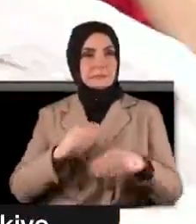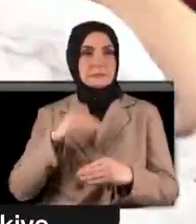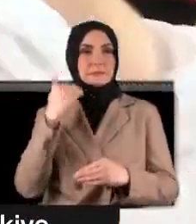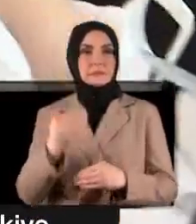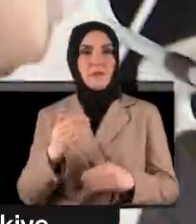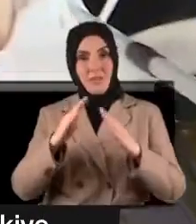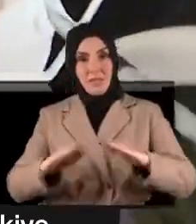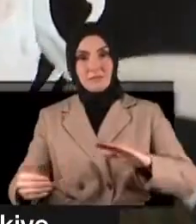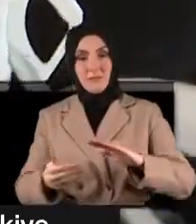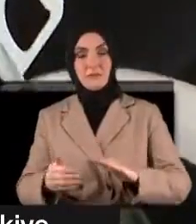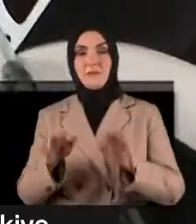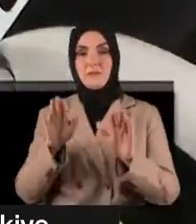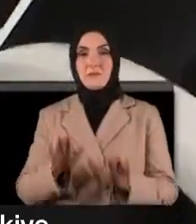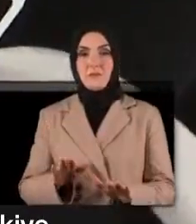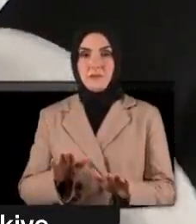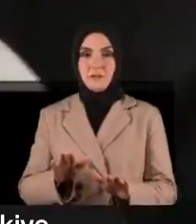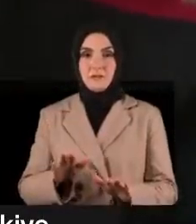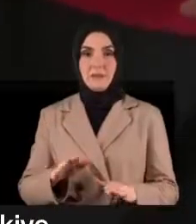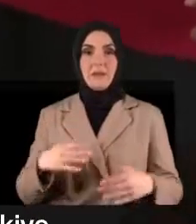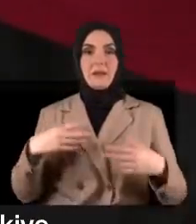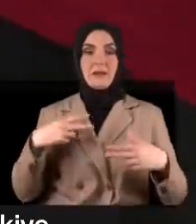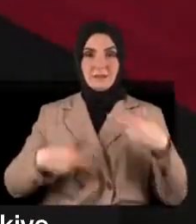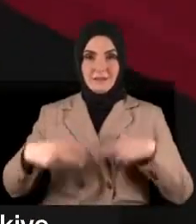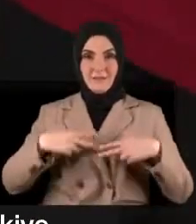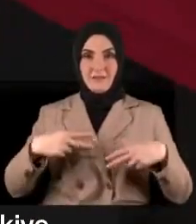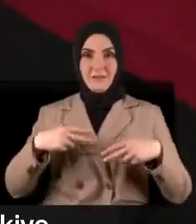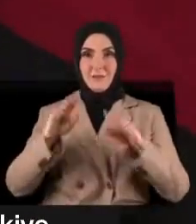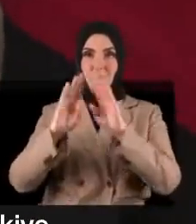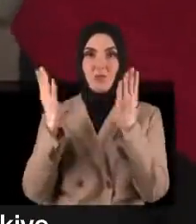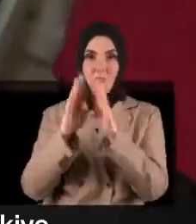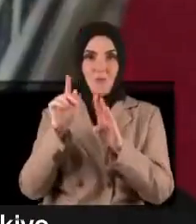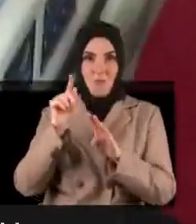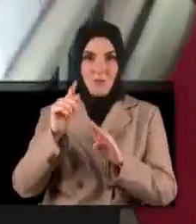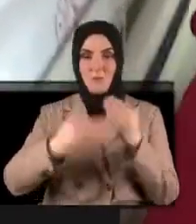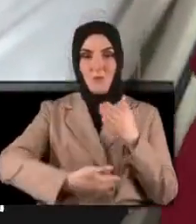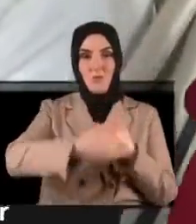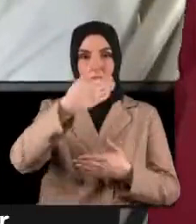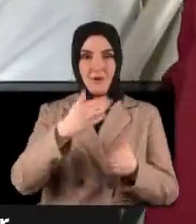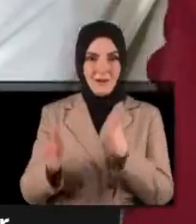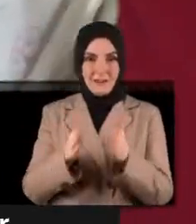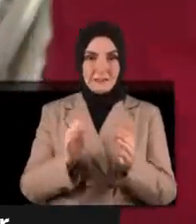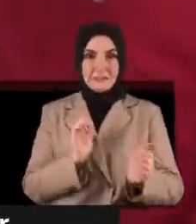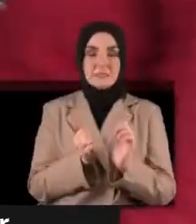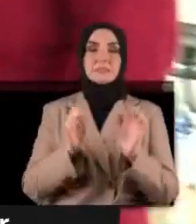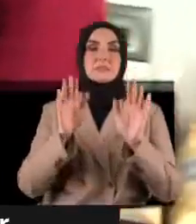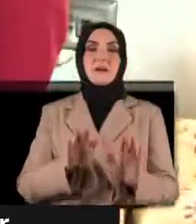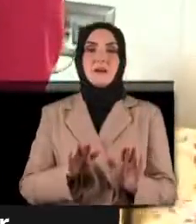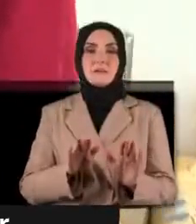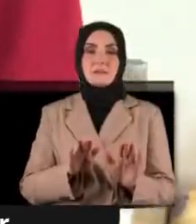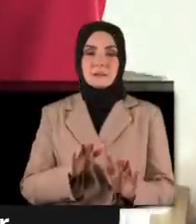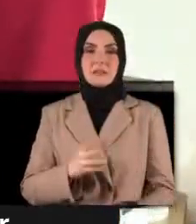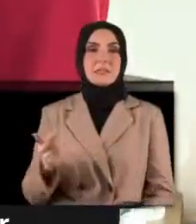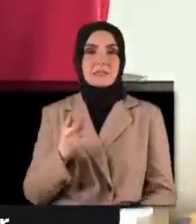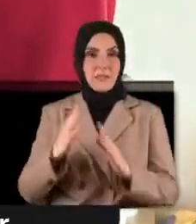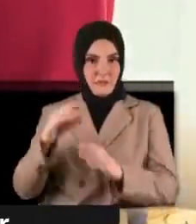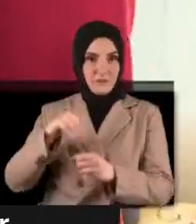altındalardı. Gardırop ve duvarın arasına sıkıştı kaldı baba oğul. İkisi evdeydi. Anne dışarıda gece